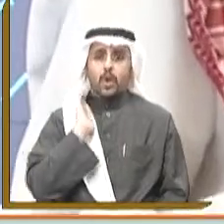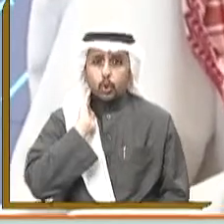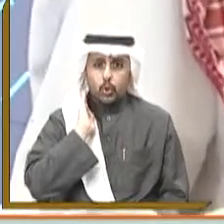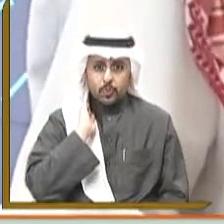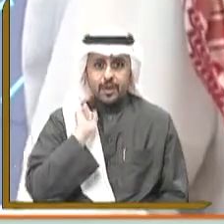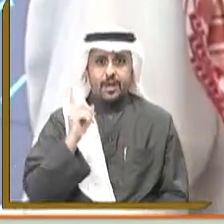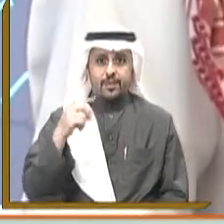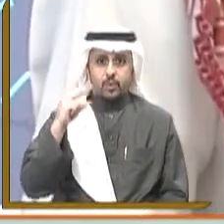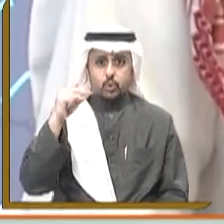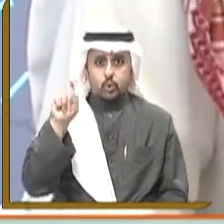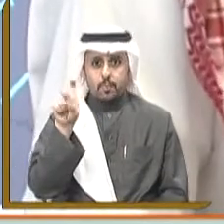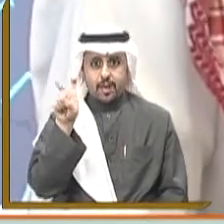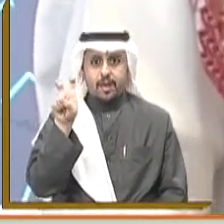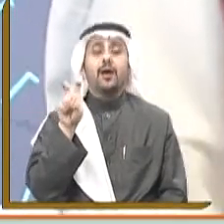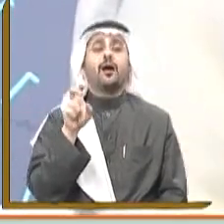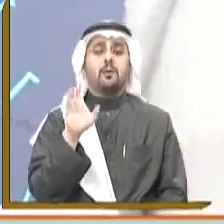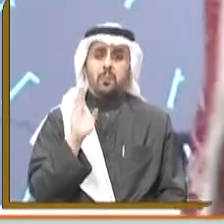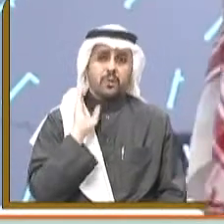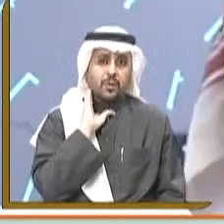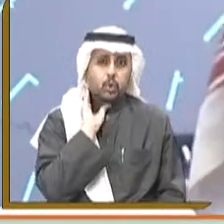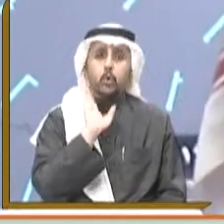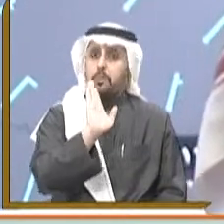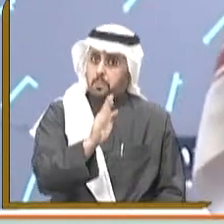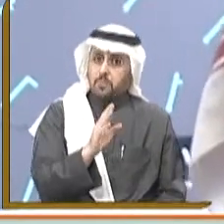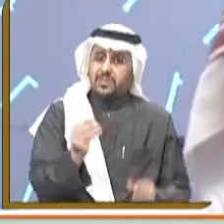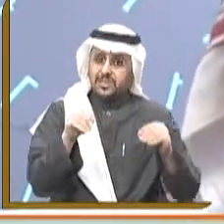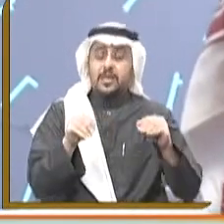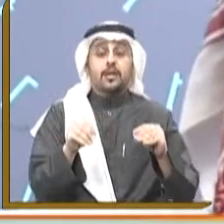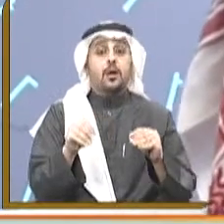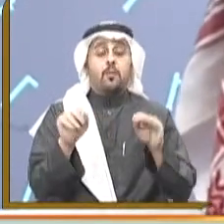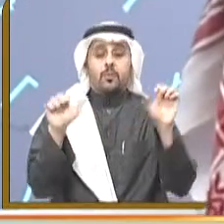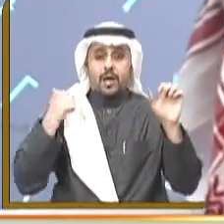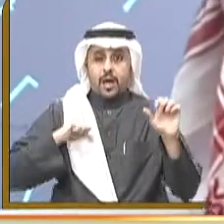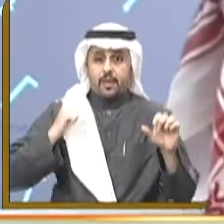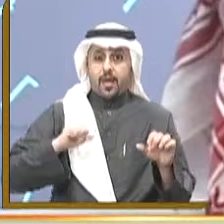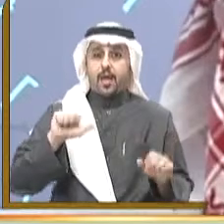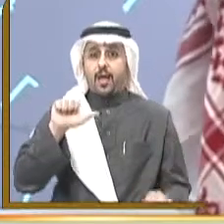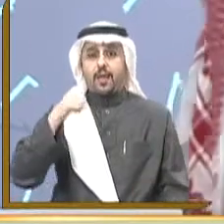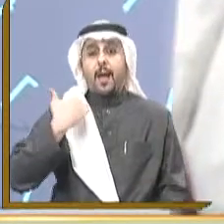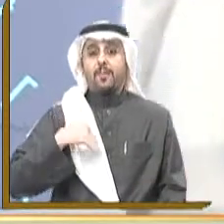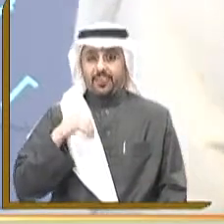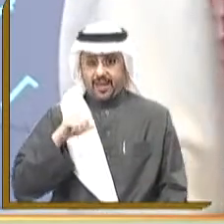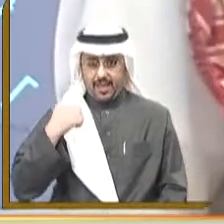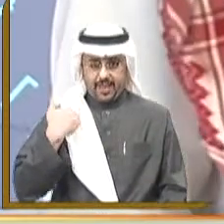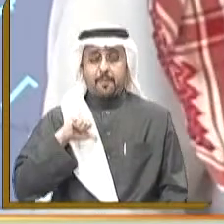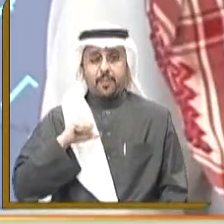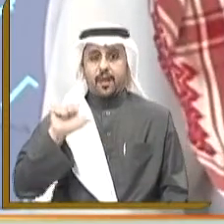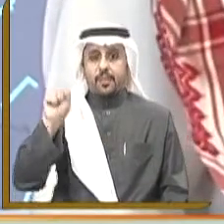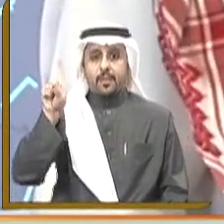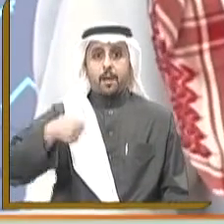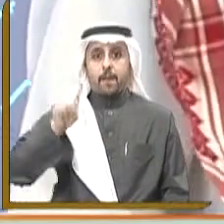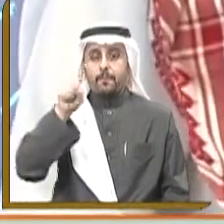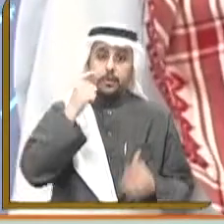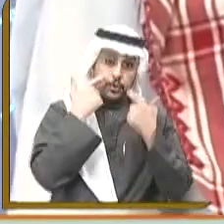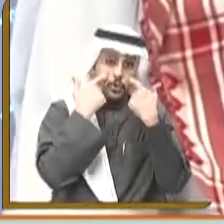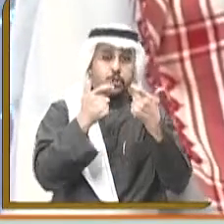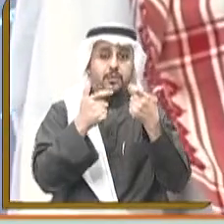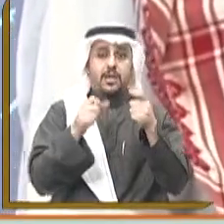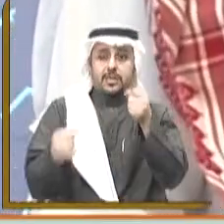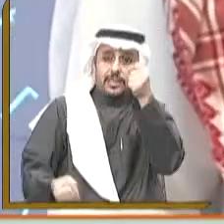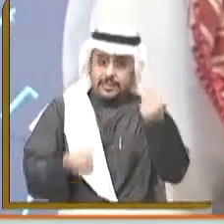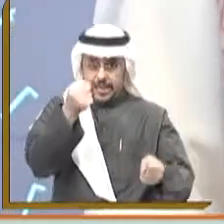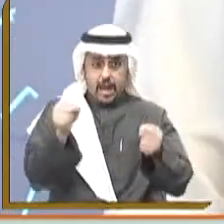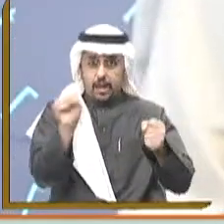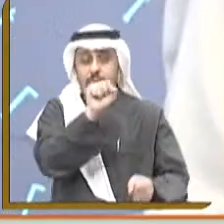الباكر، وبالتالي يتكون الضباب خارج المدن وفي الطرق السريعة، لذلك نلفت الانتباه. وإن شاء الله تعود الأجواء للاستقرار التدريجي خلال يوم